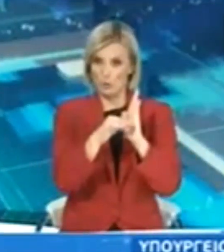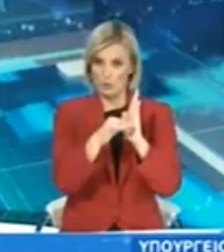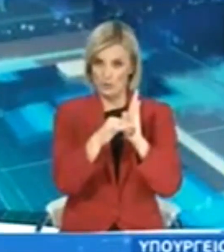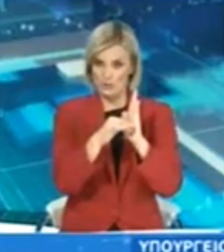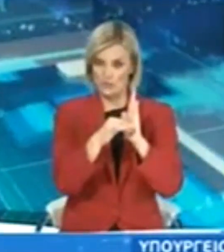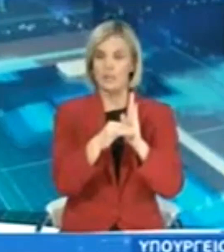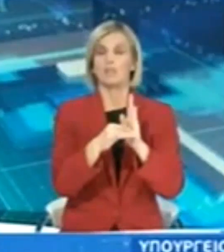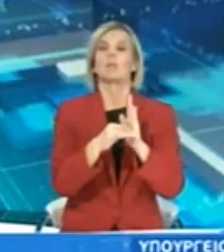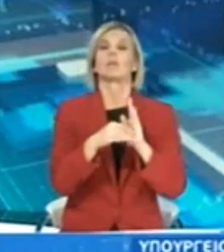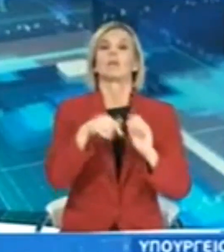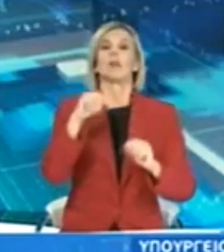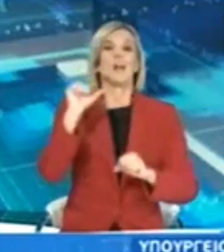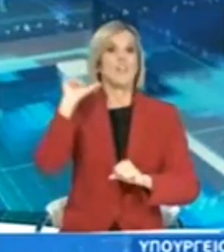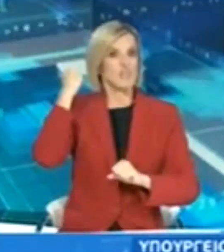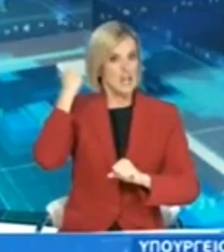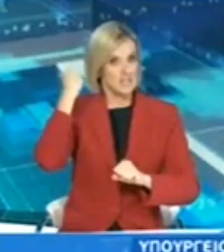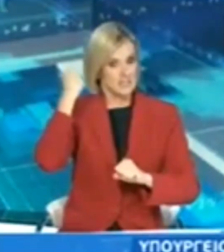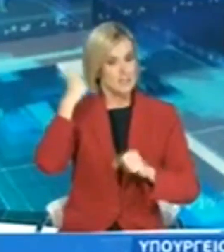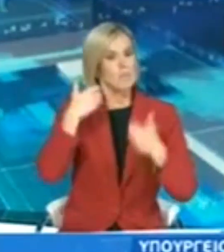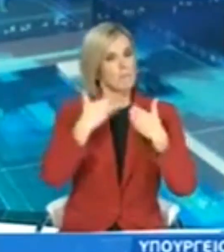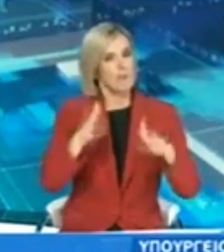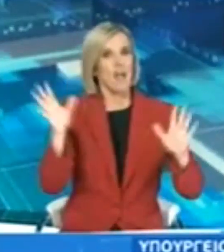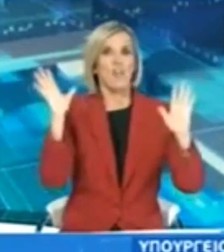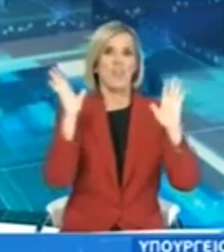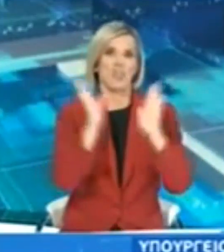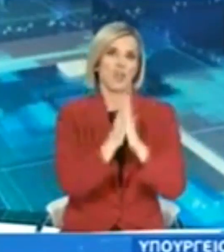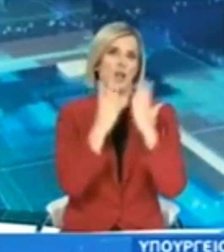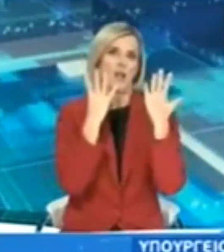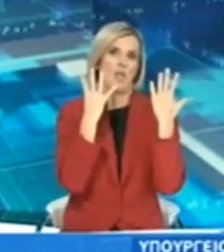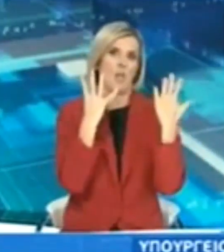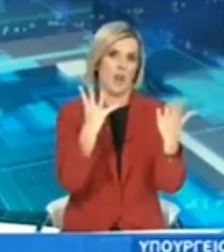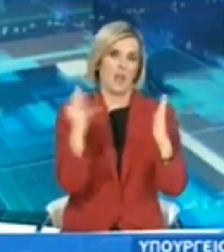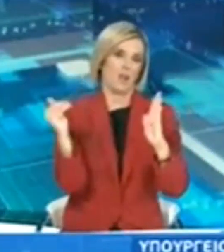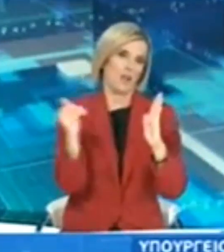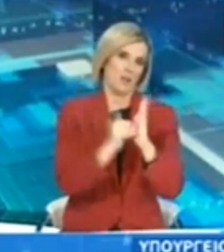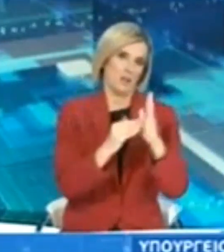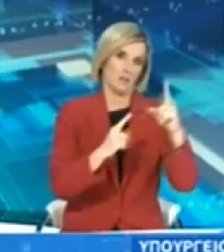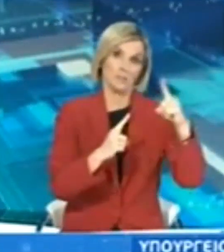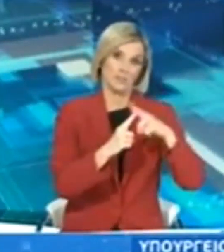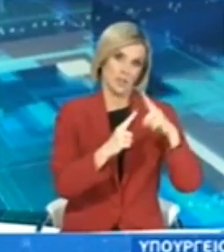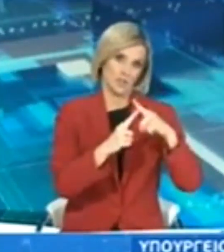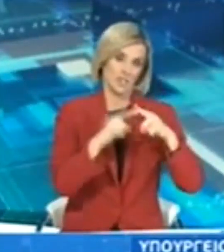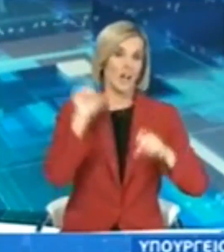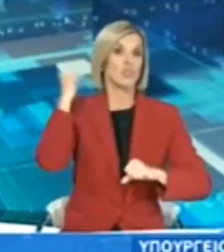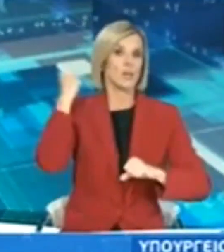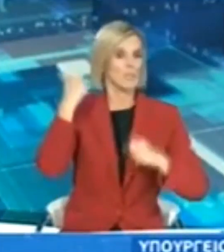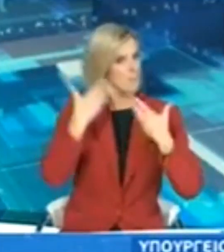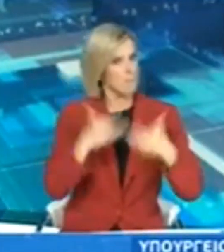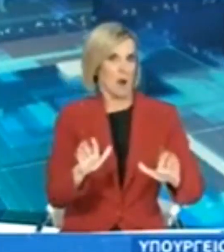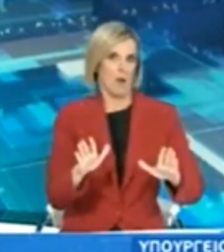δύο βάσεις δεδομένων. Η μία δεν συμπεριλαμβάνει τα ιδιωτικά, που σας είπα τα δηλώνουν αλλού. 19.500 ήταν χθες.